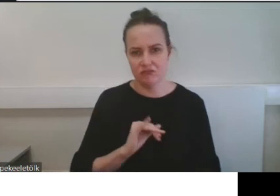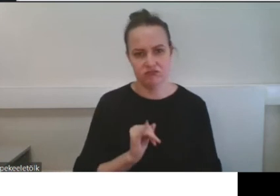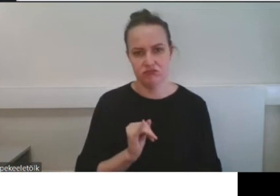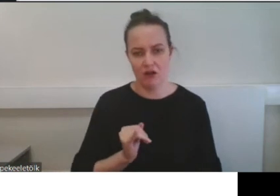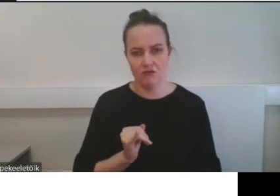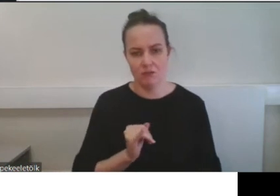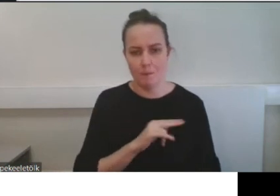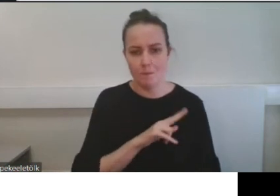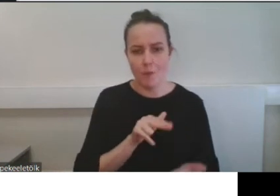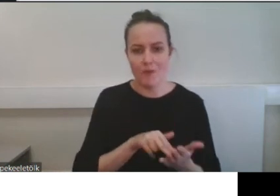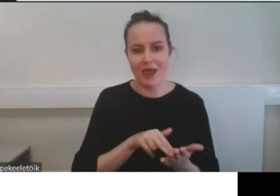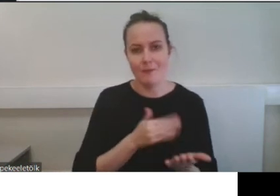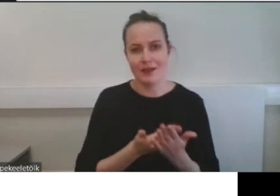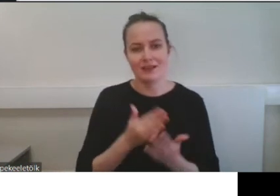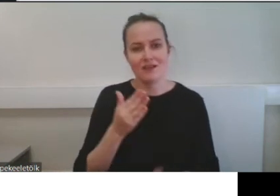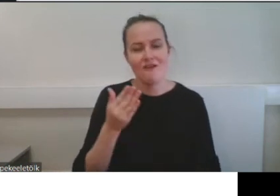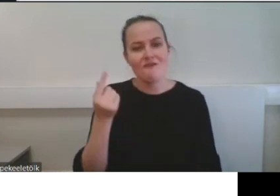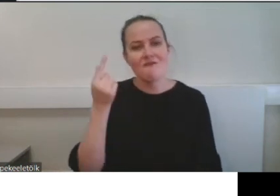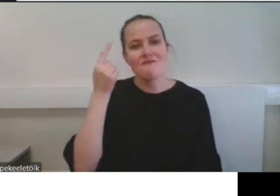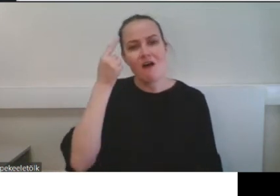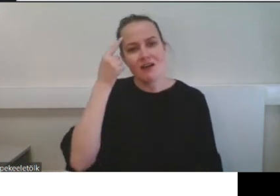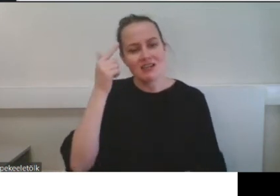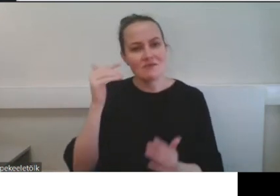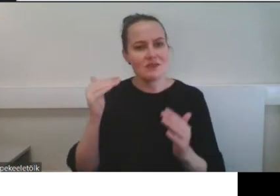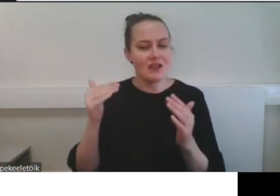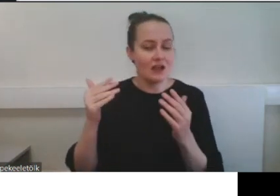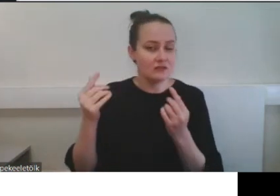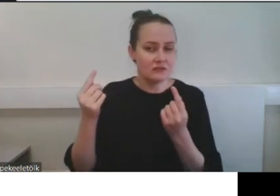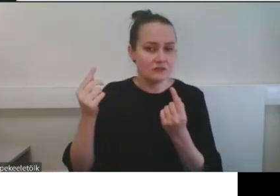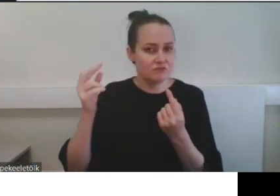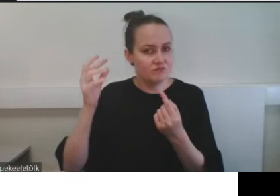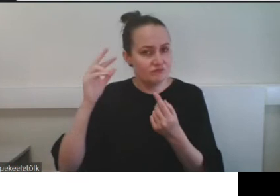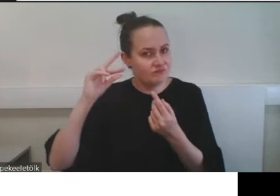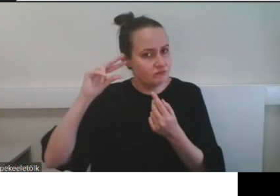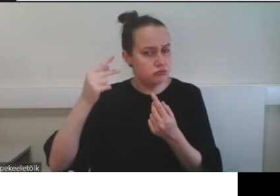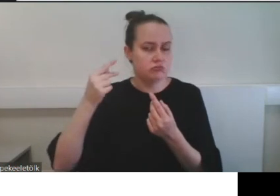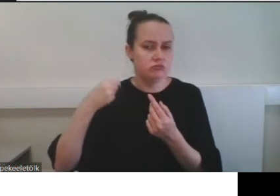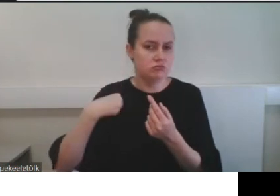hästi suureks abiks just selleks, et kavandada, kui paljudele inimestele reaalselt võiks